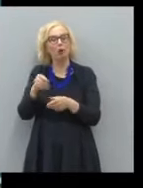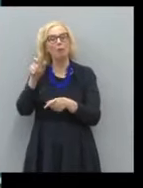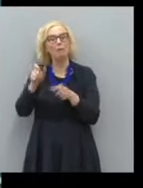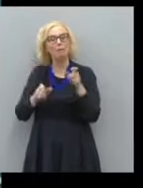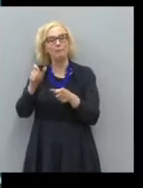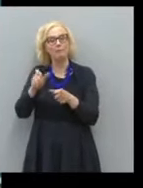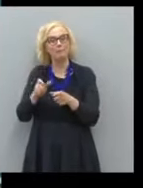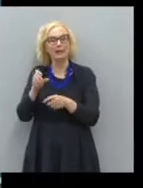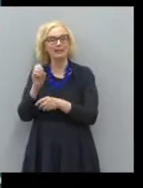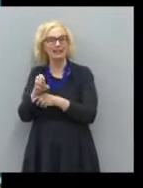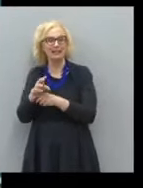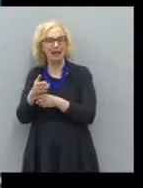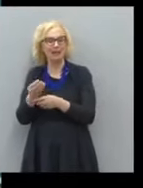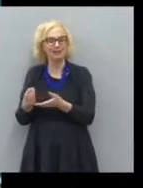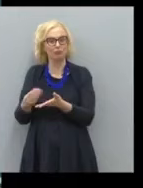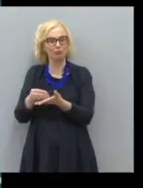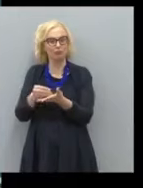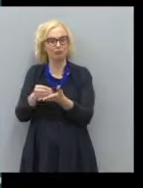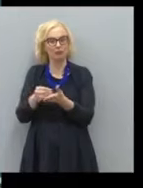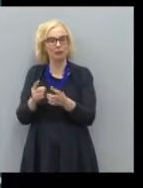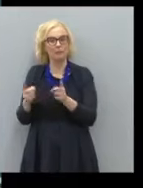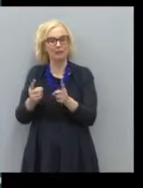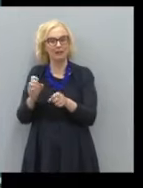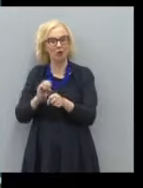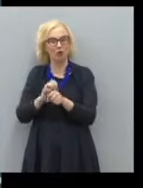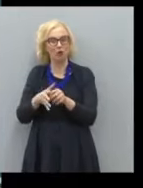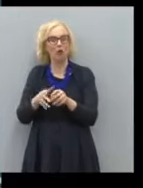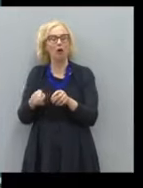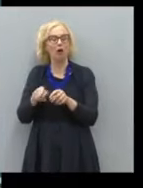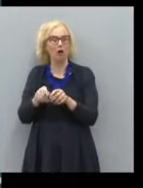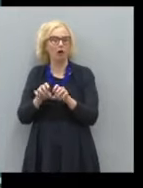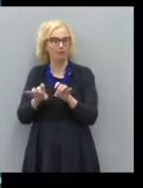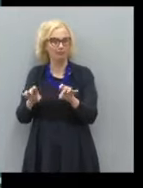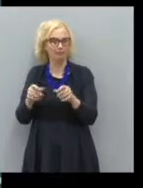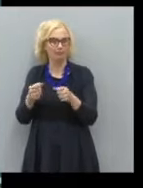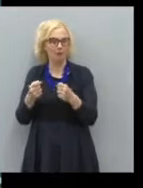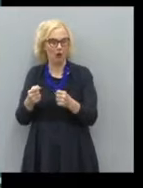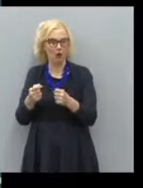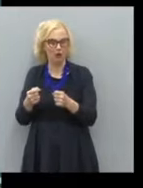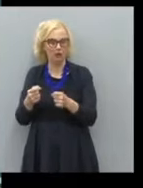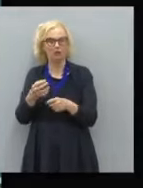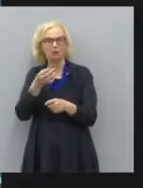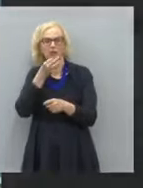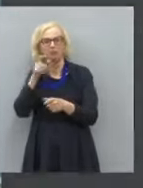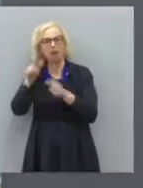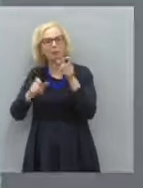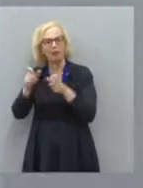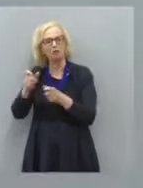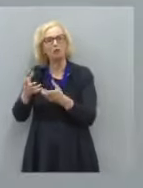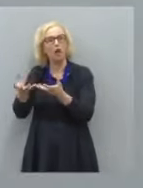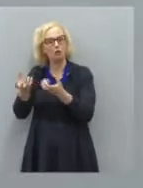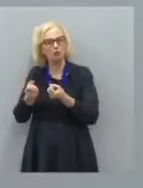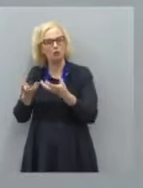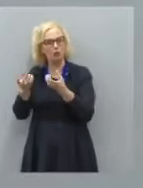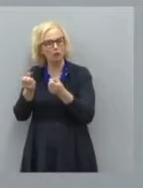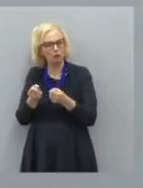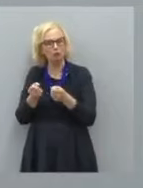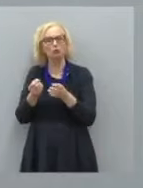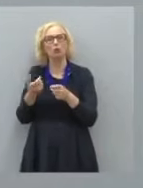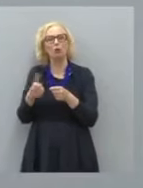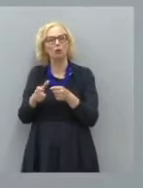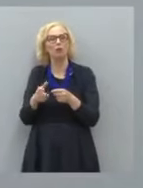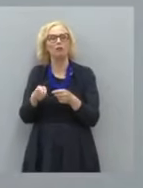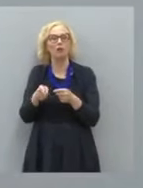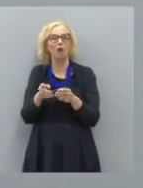degli insegnanti durante il ciclo della pandemia più pesante quindi nuovi insegnanti per la copertura delle classi della